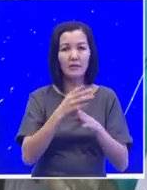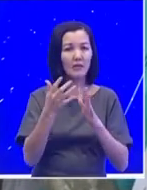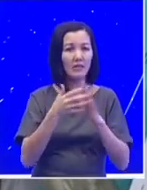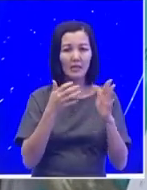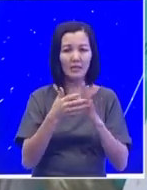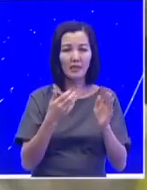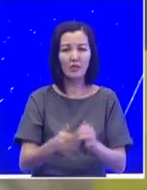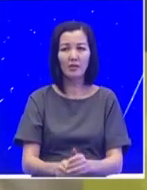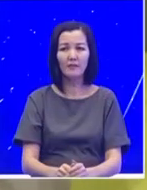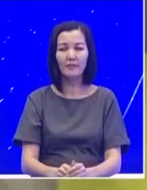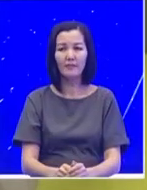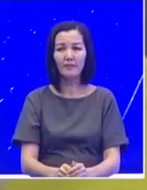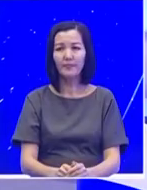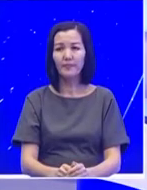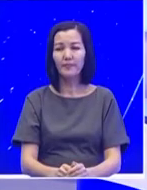недостаточно.